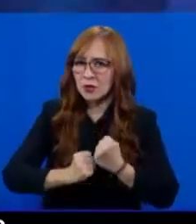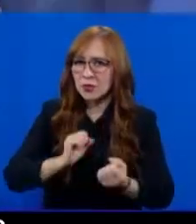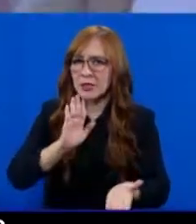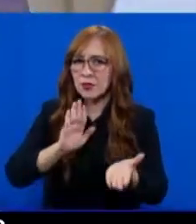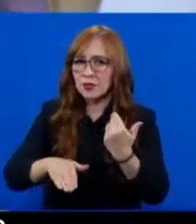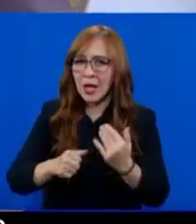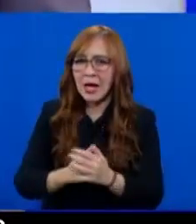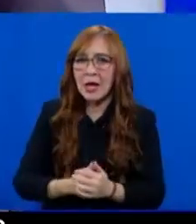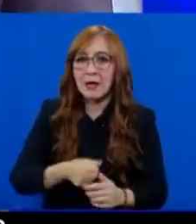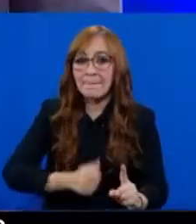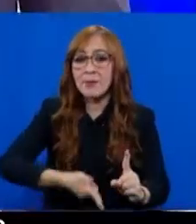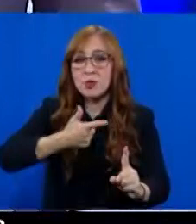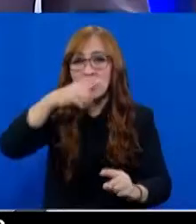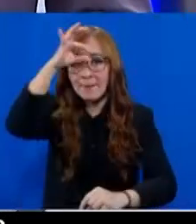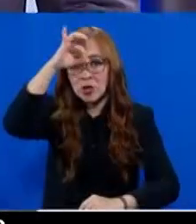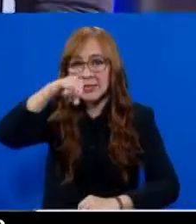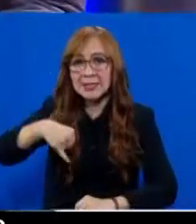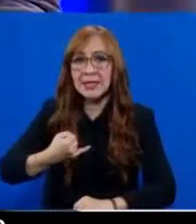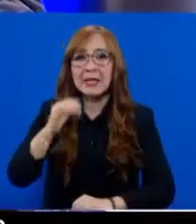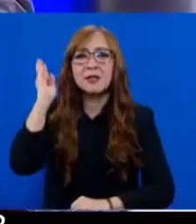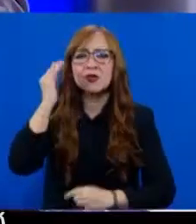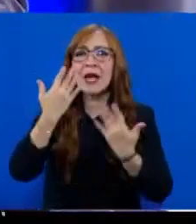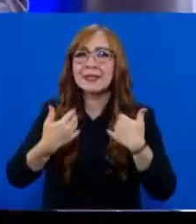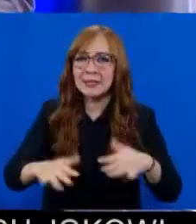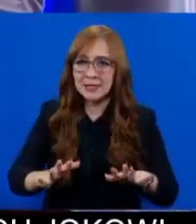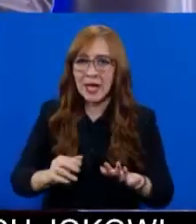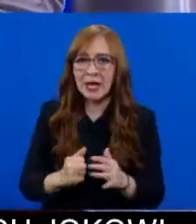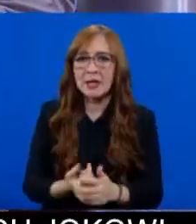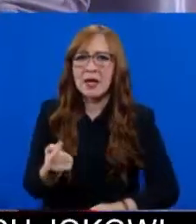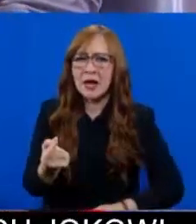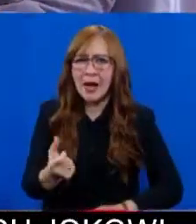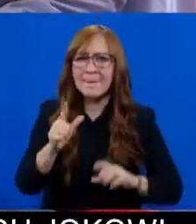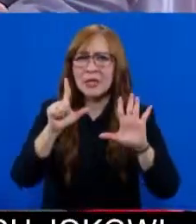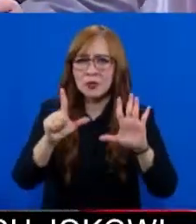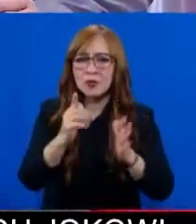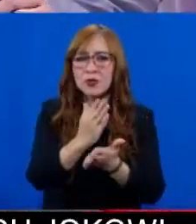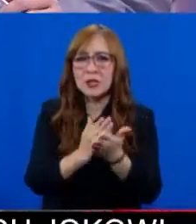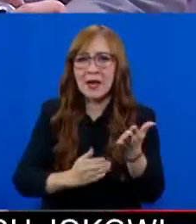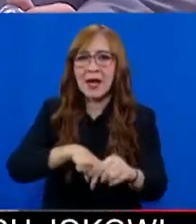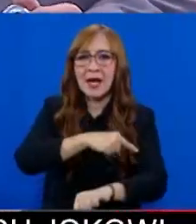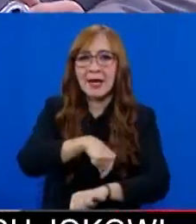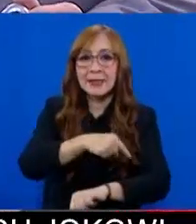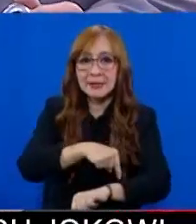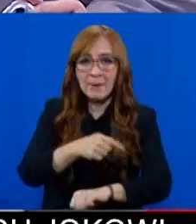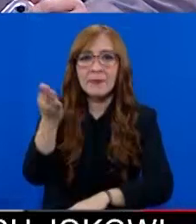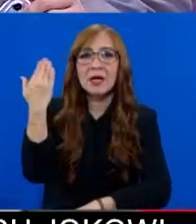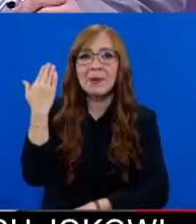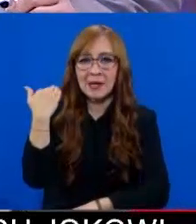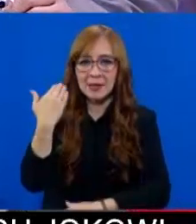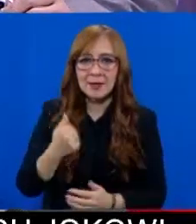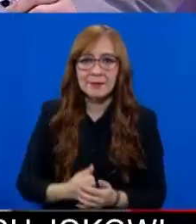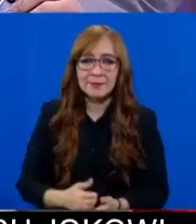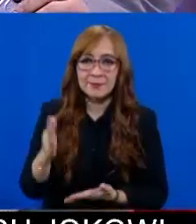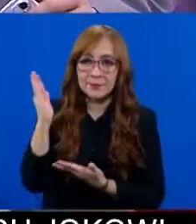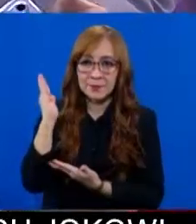pembunuhan Brigadir Yosua Huta Barat telah selesai setelah berlangsung selama 7,5 jam. Berikut gambar animasi reka adegan kasus pembunuhan Brigadir